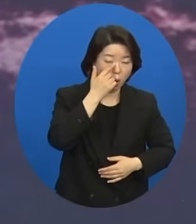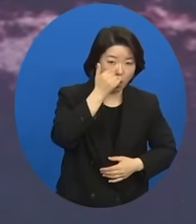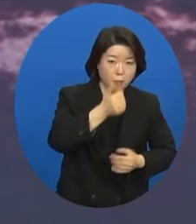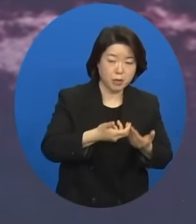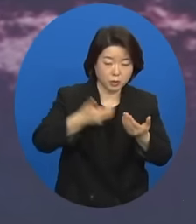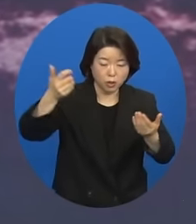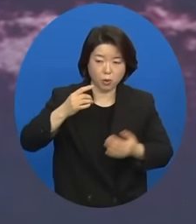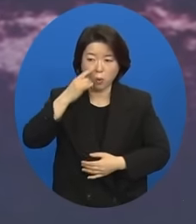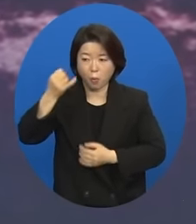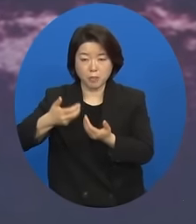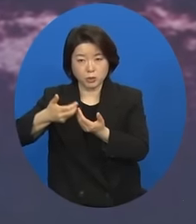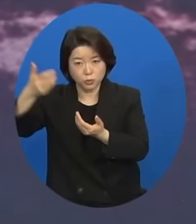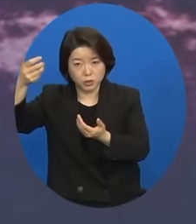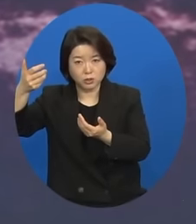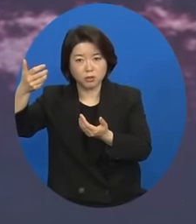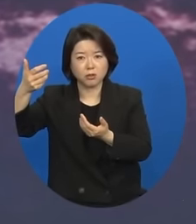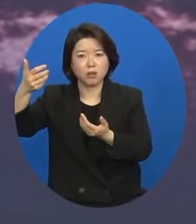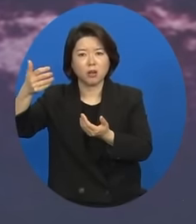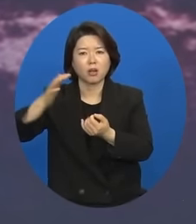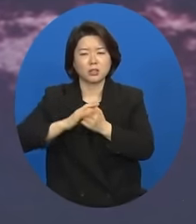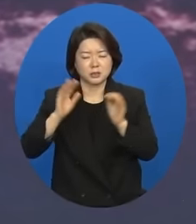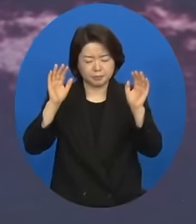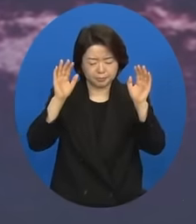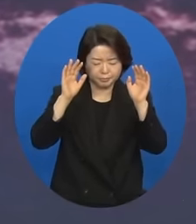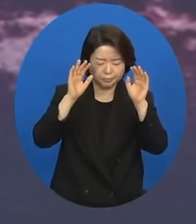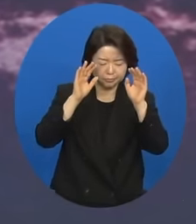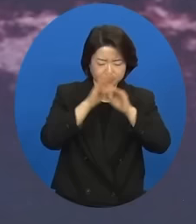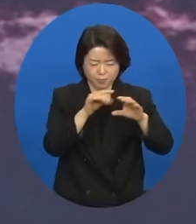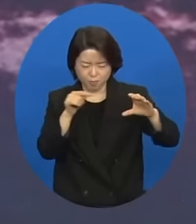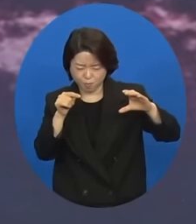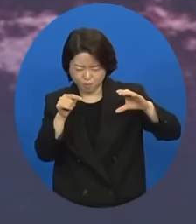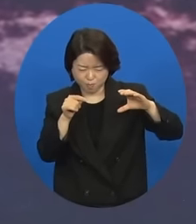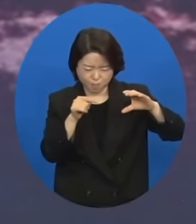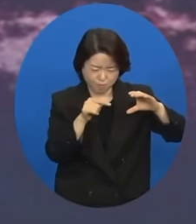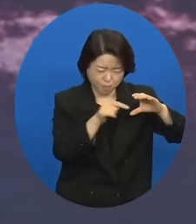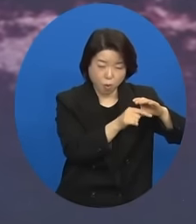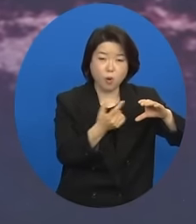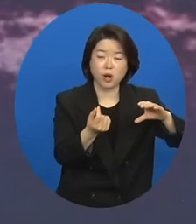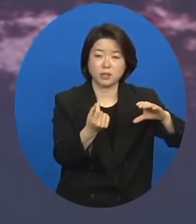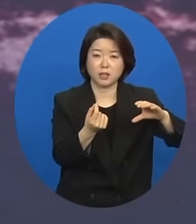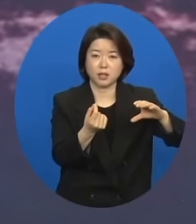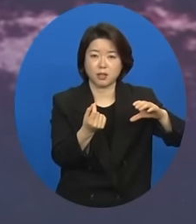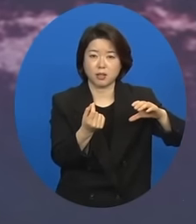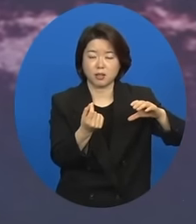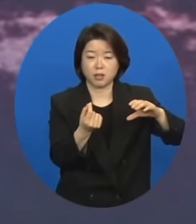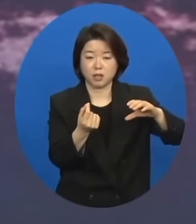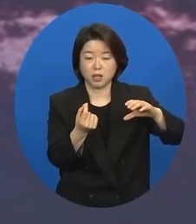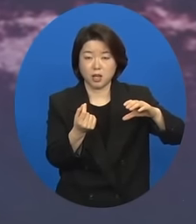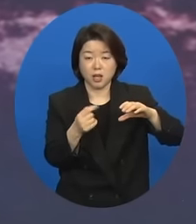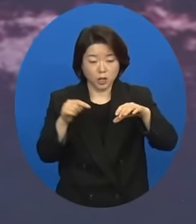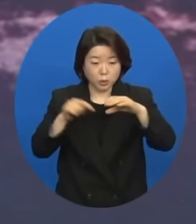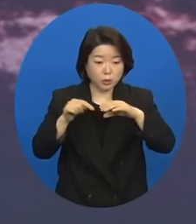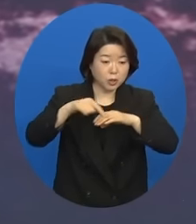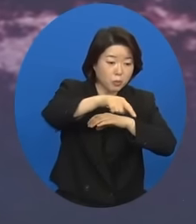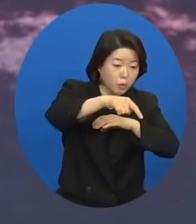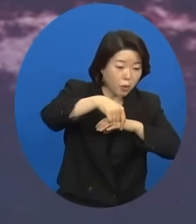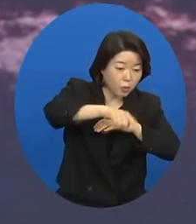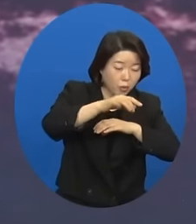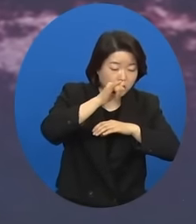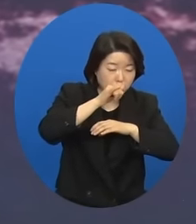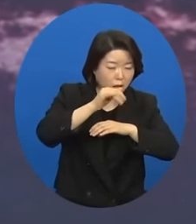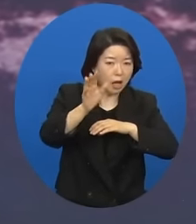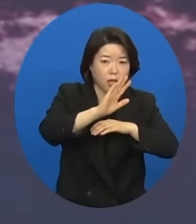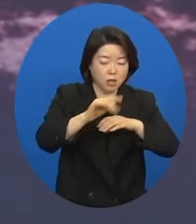이은 정말 그 어둠의 동굴과 같은이 터 널이면 지나감 나오겠지만 이게 동굴 아니냐